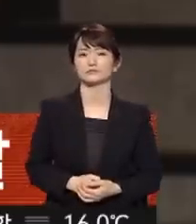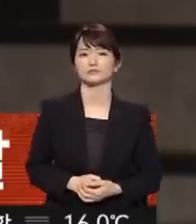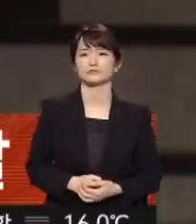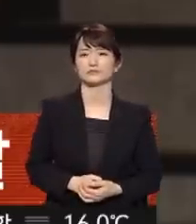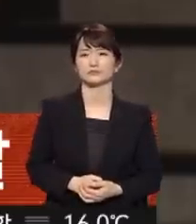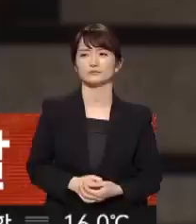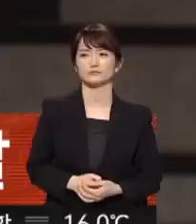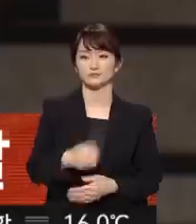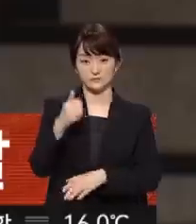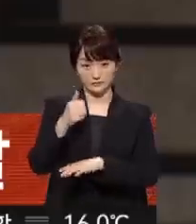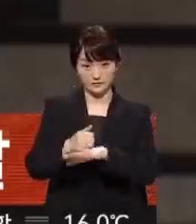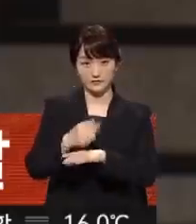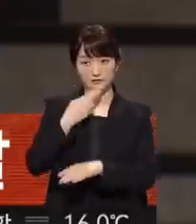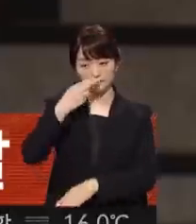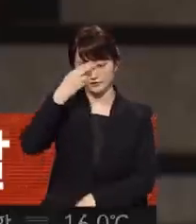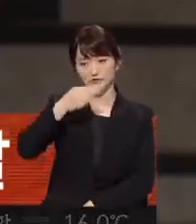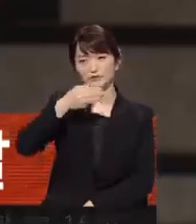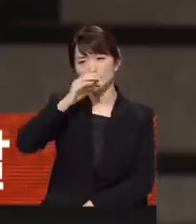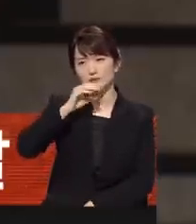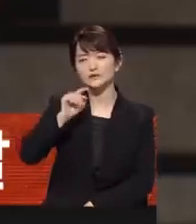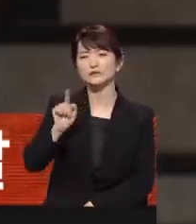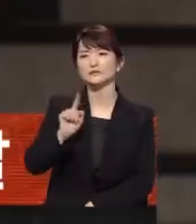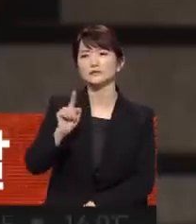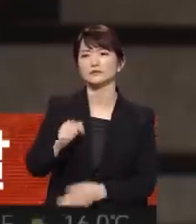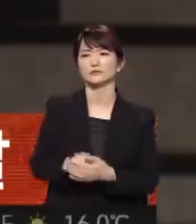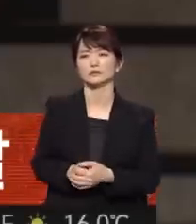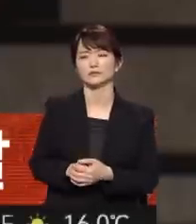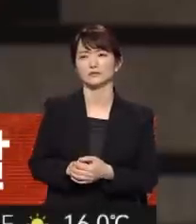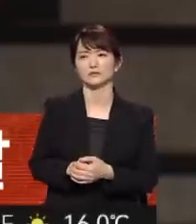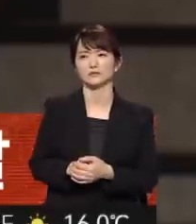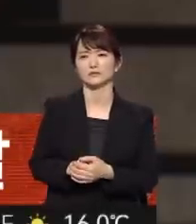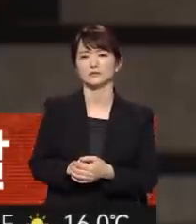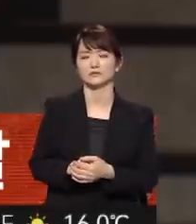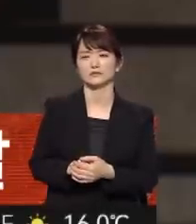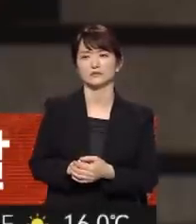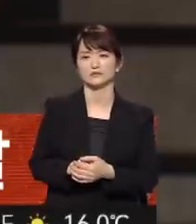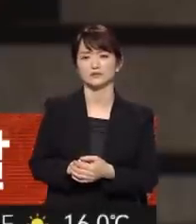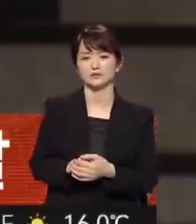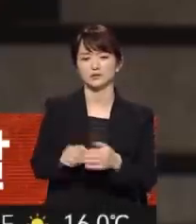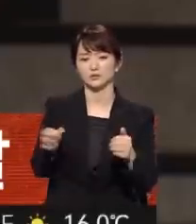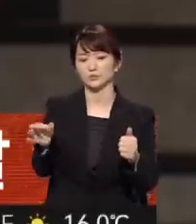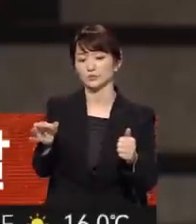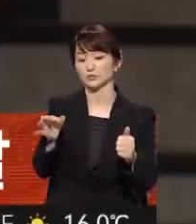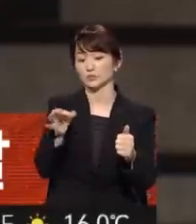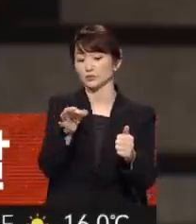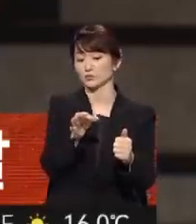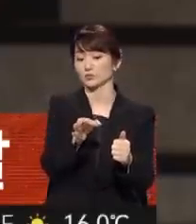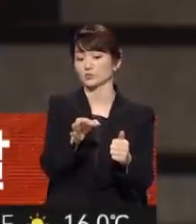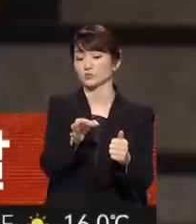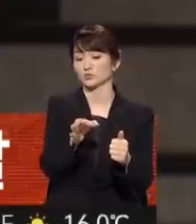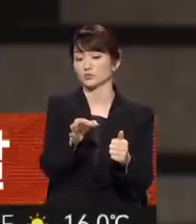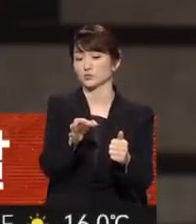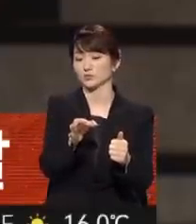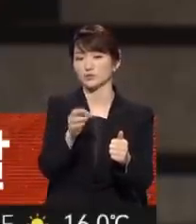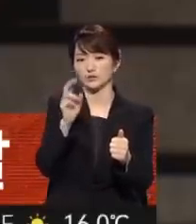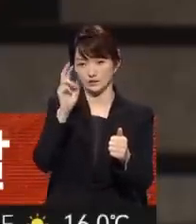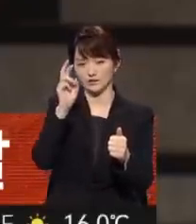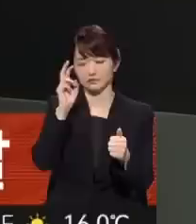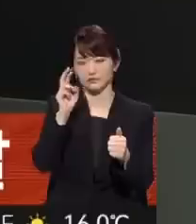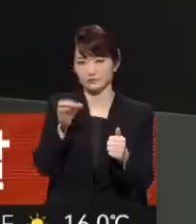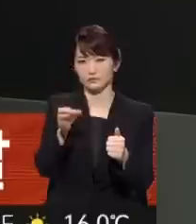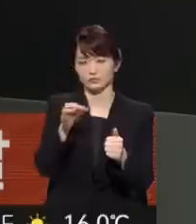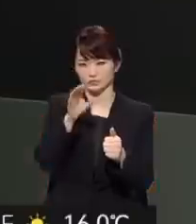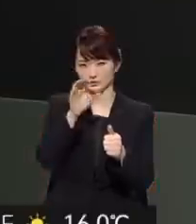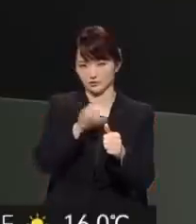만약에 마셨다라고 한다면 돈으로 무마하는 상황을 좀 이렇게 이끌려고 하는 그런 의심을 하고 있는 상황이죠. 아